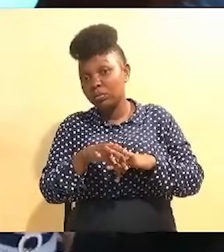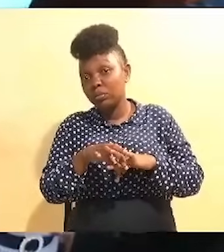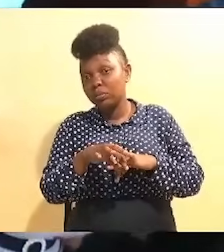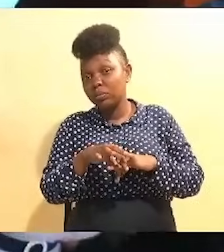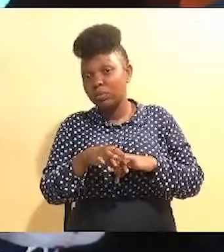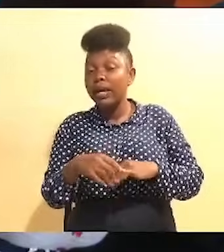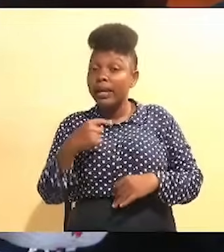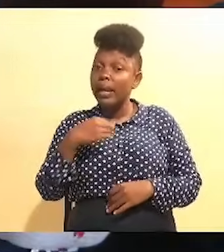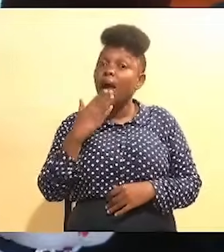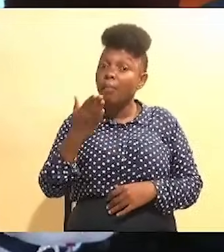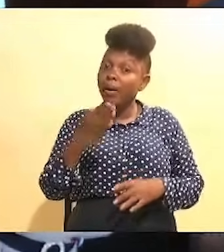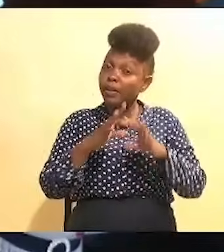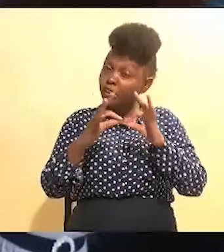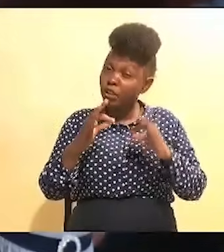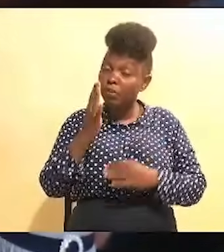Ina habari njema kwako.